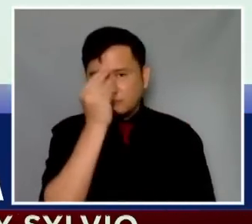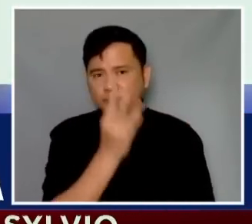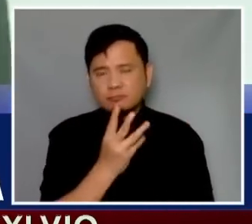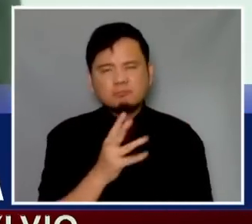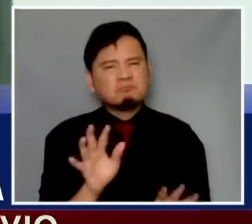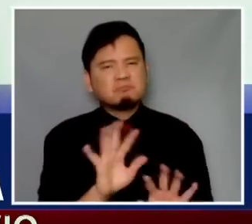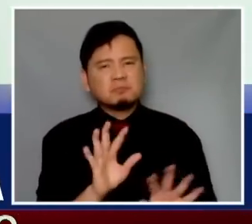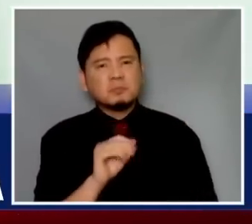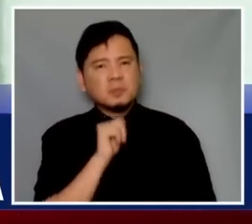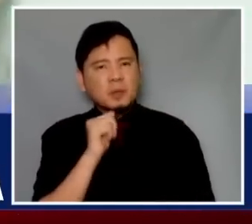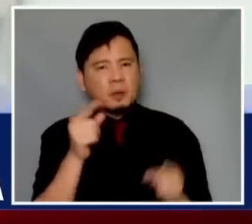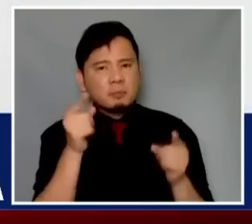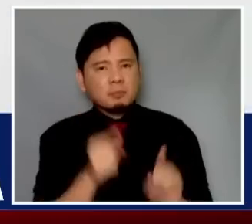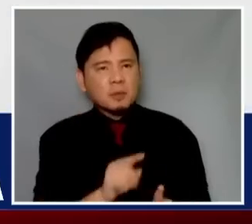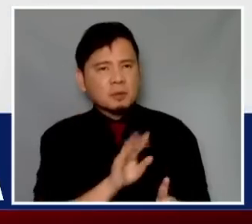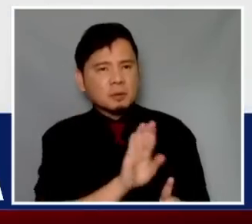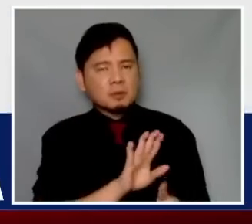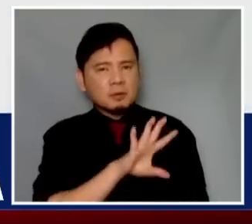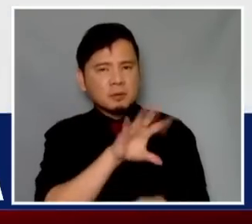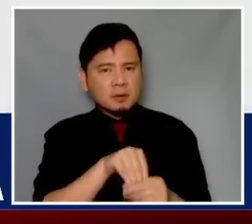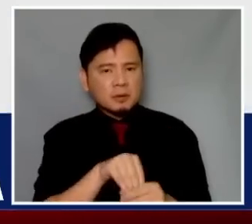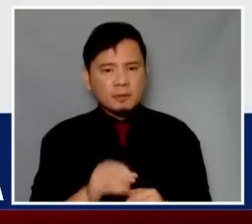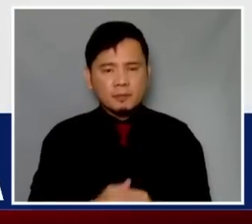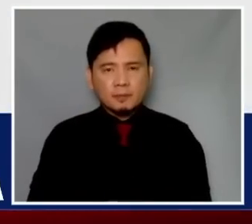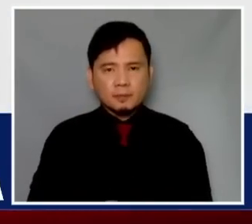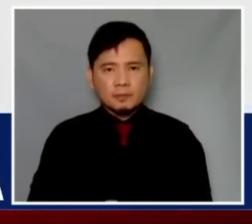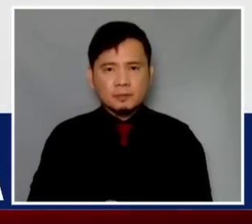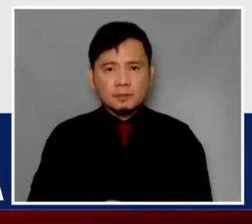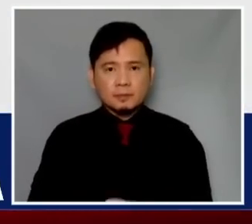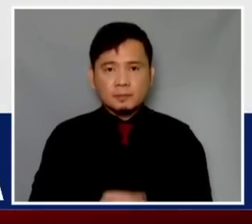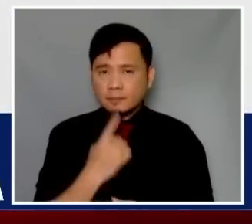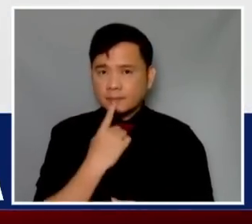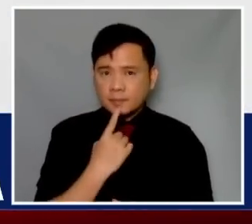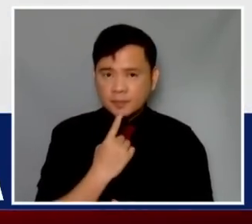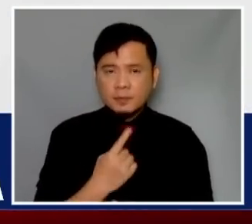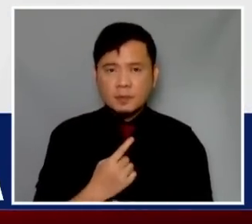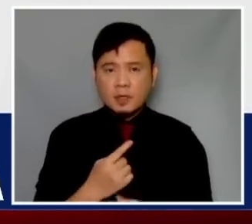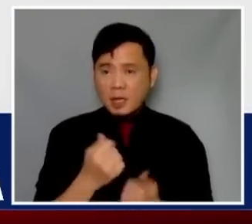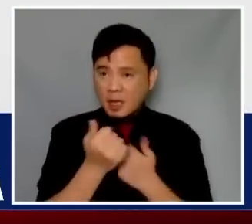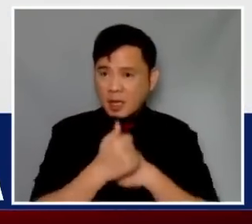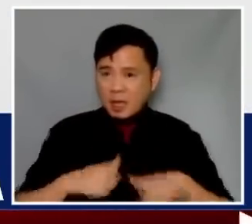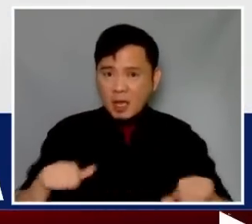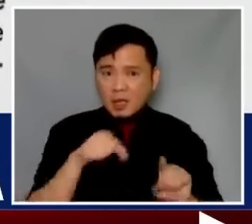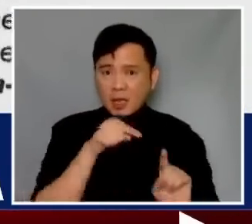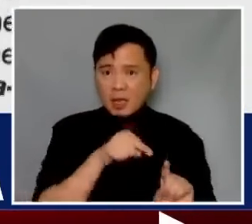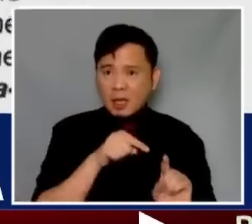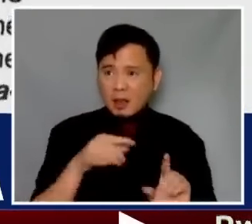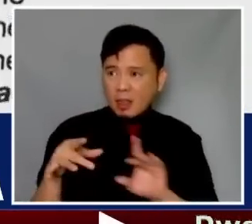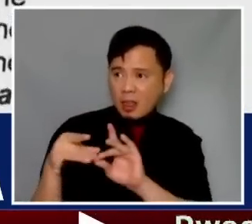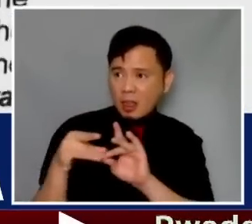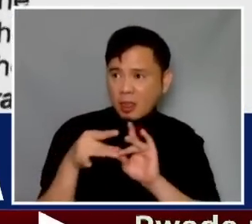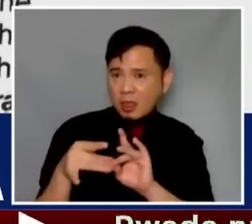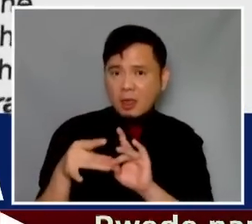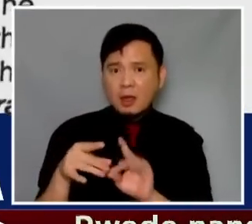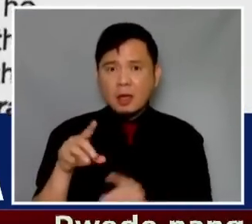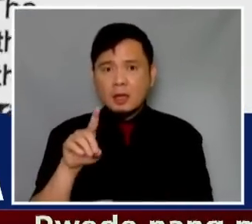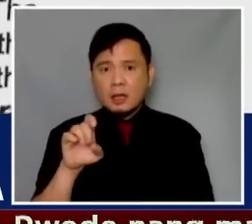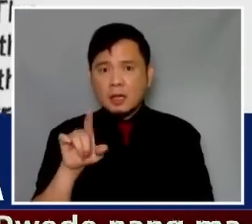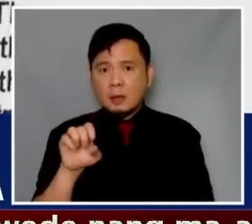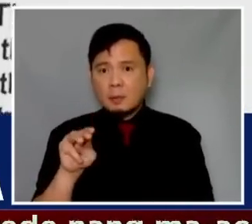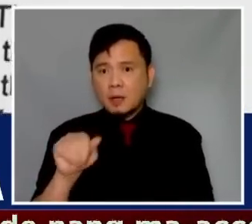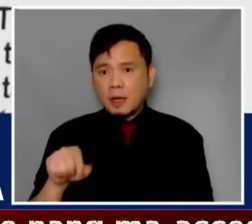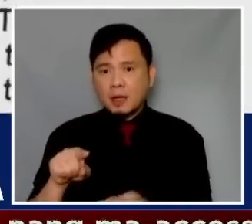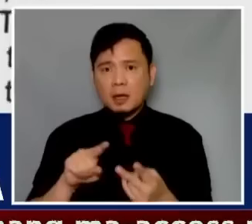Justice Department. Wala umanong katotohanan na nagkaroon ng anumang ugnayan sina Espinosa at De Lima ukol